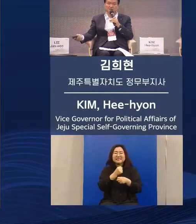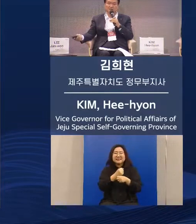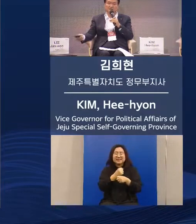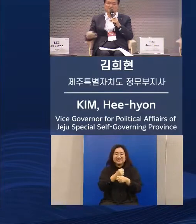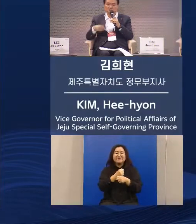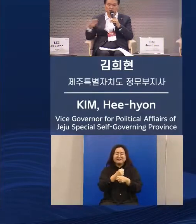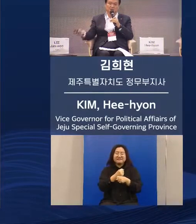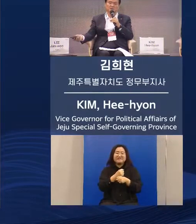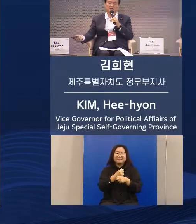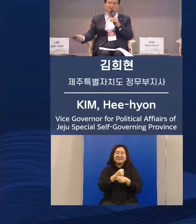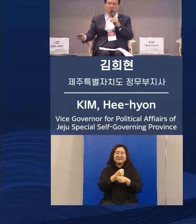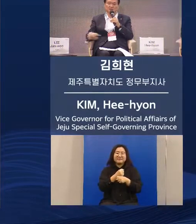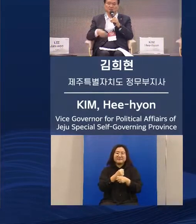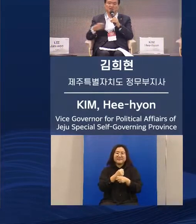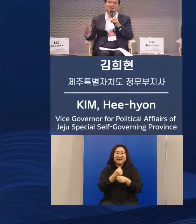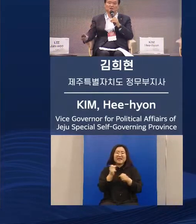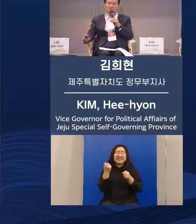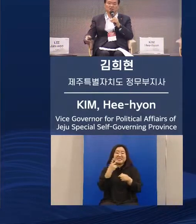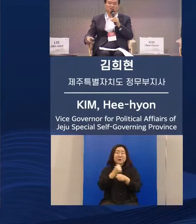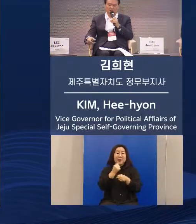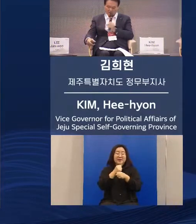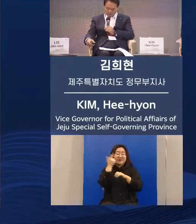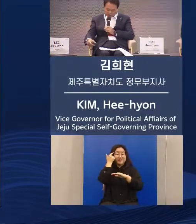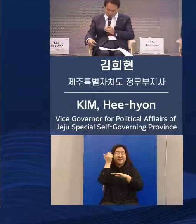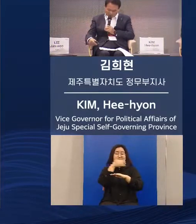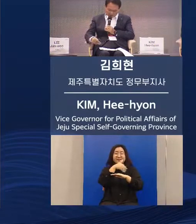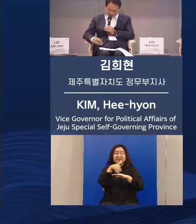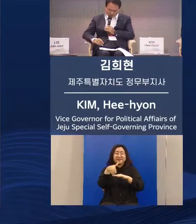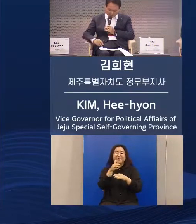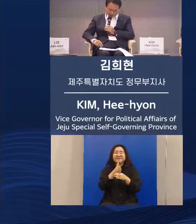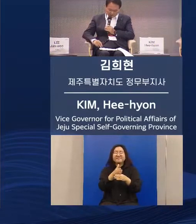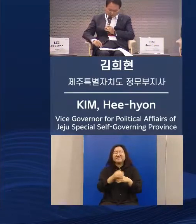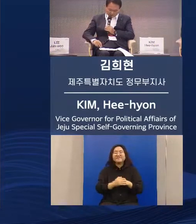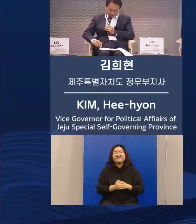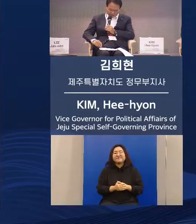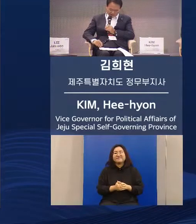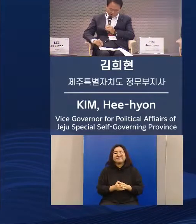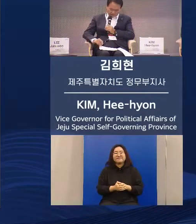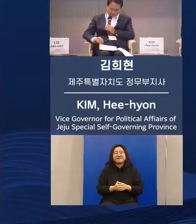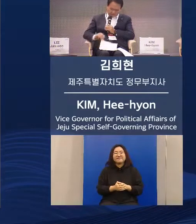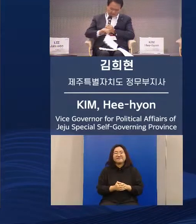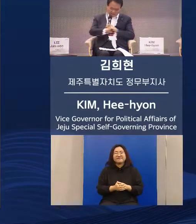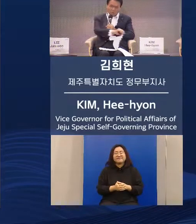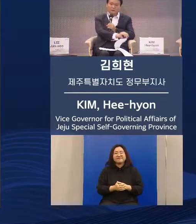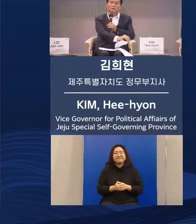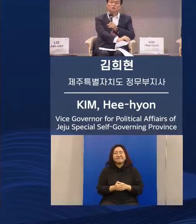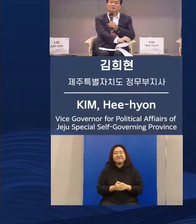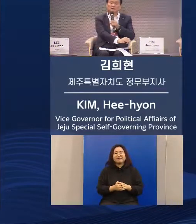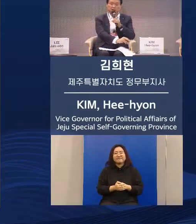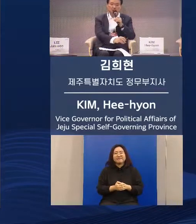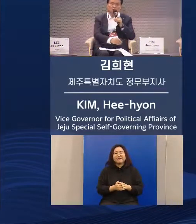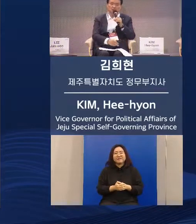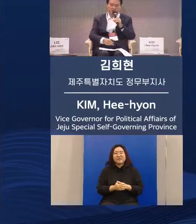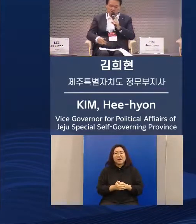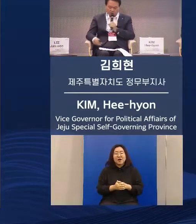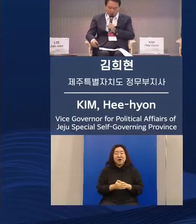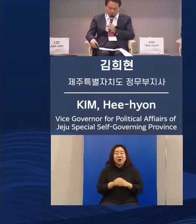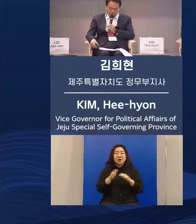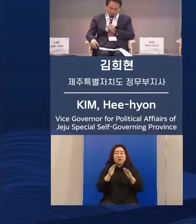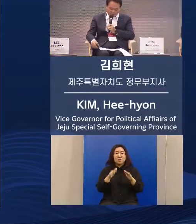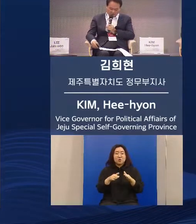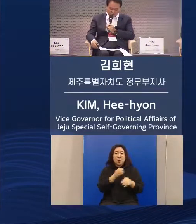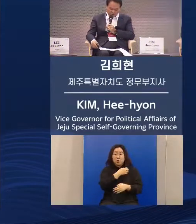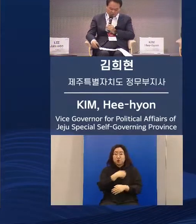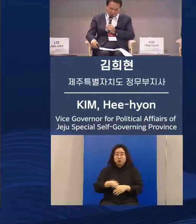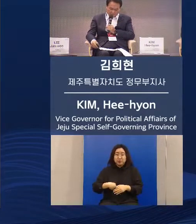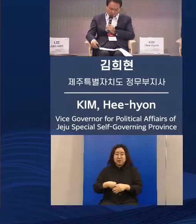public sign language interpretation. We plan to revise the current guideline. 관공서에 지금 다